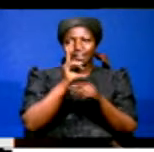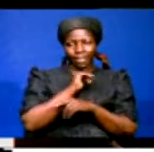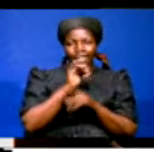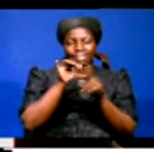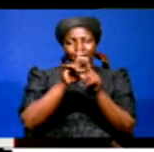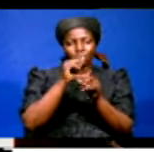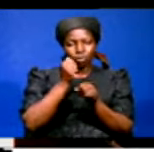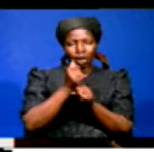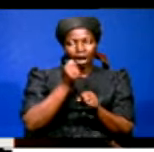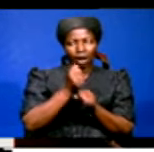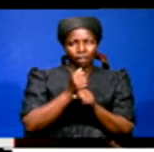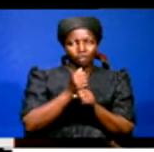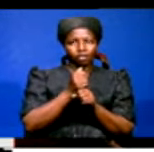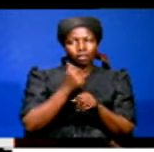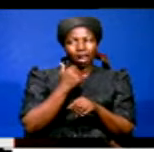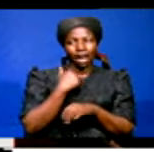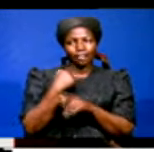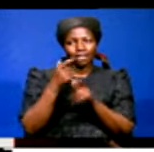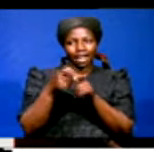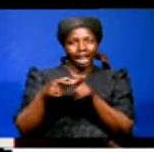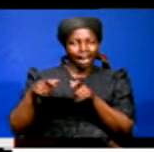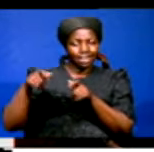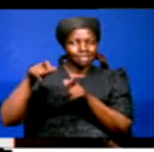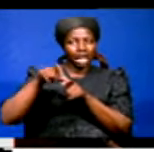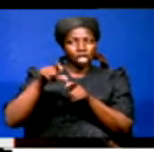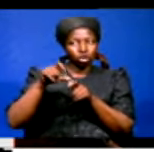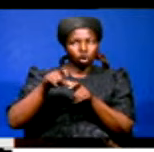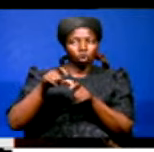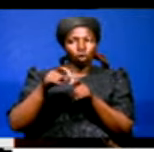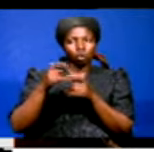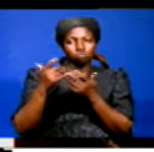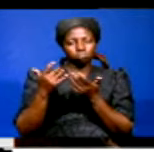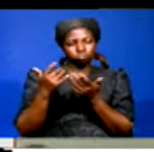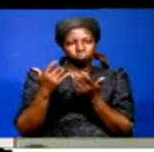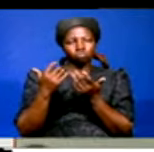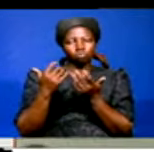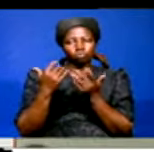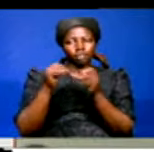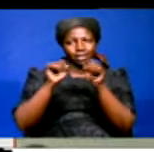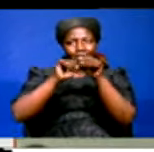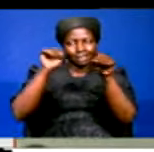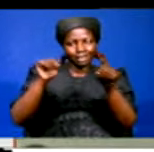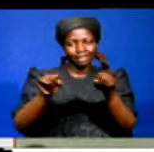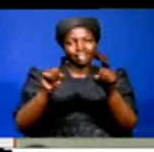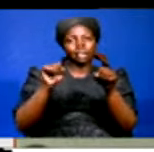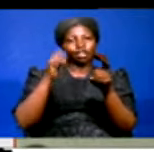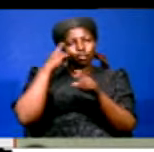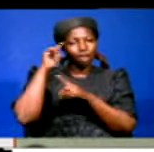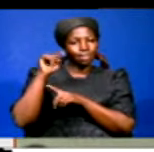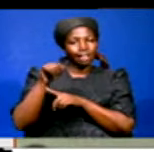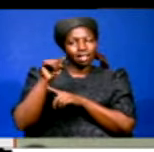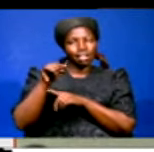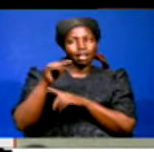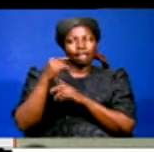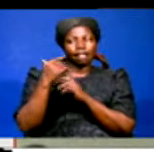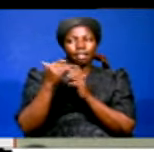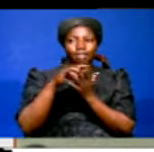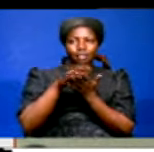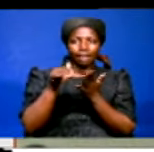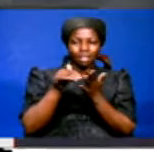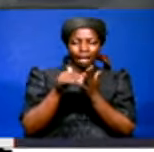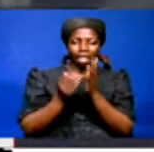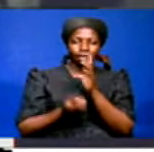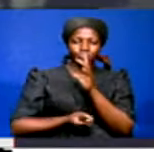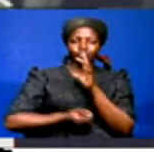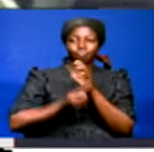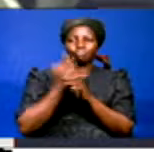wa mitambo ya ziada ya kituo hicho pia imezinduliwa. Kwa sasa vifaa kama vile vigunduzi vya